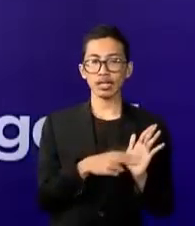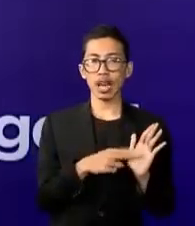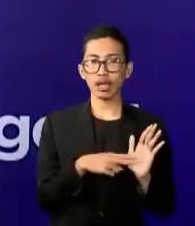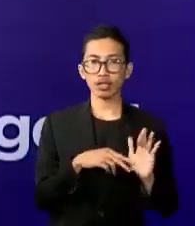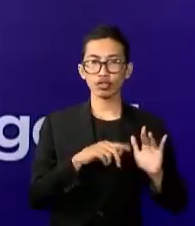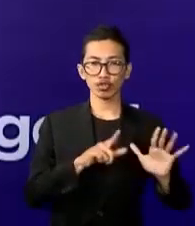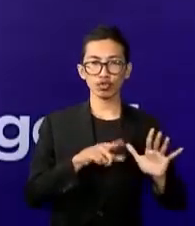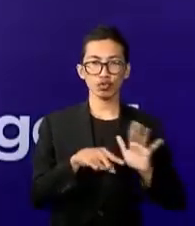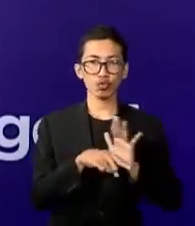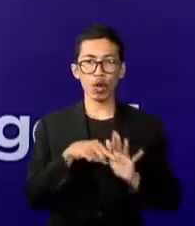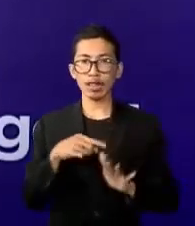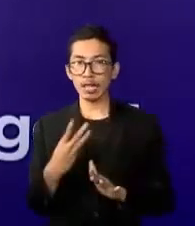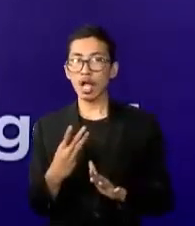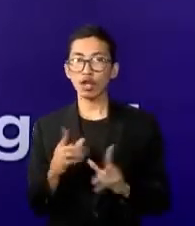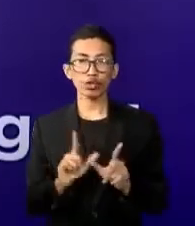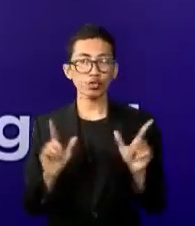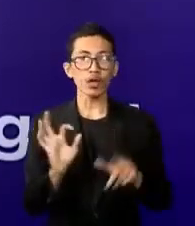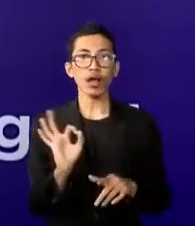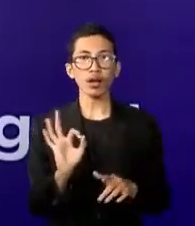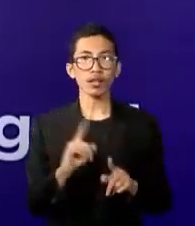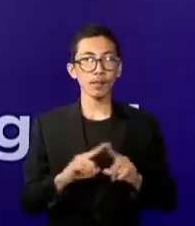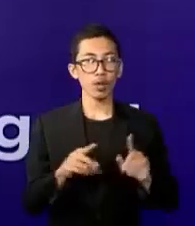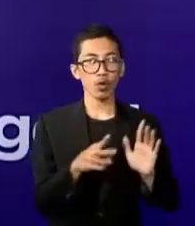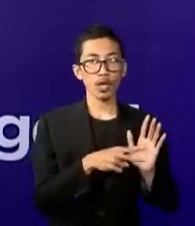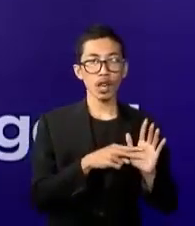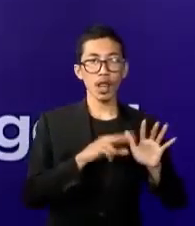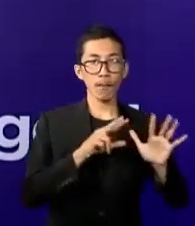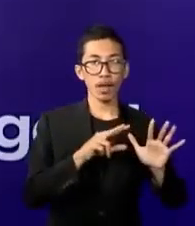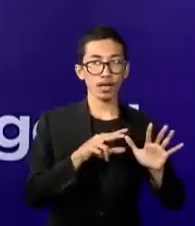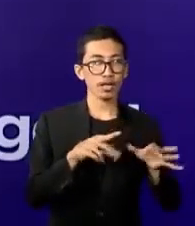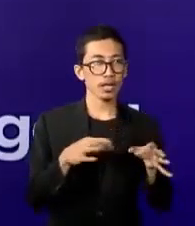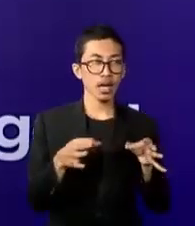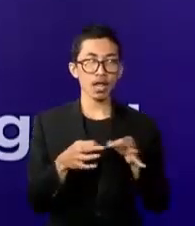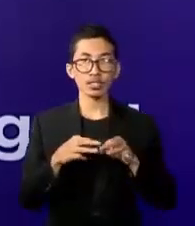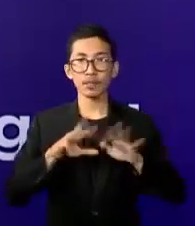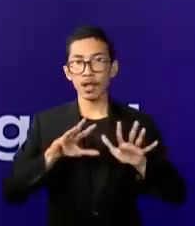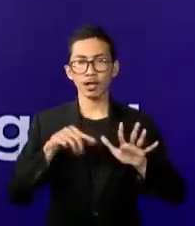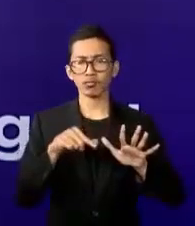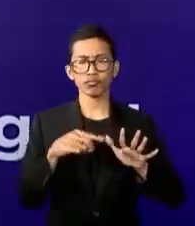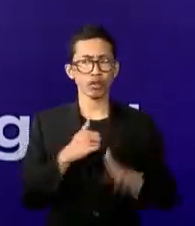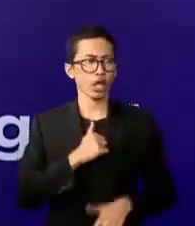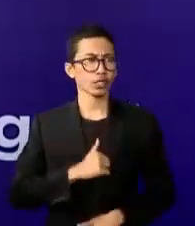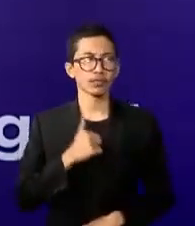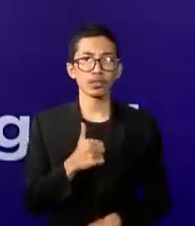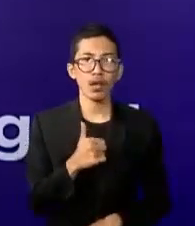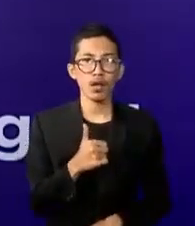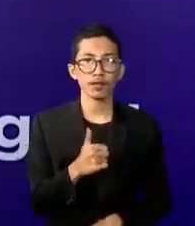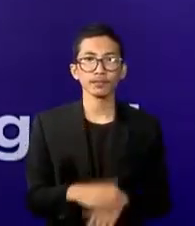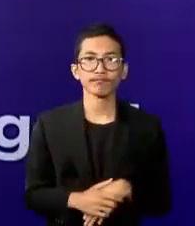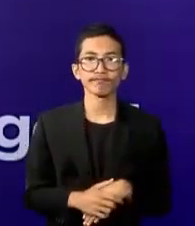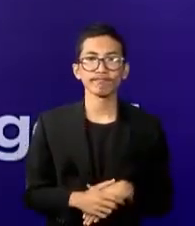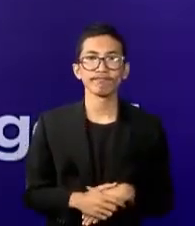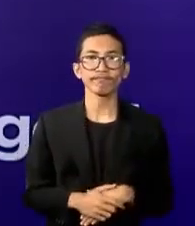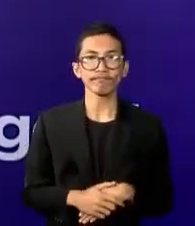t enggak lulus misalnya tapi kalau nilai dia sudah 8 se9 mendekati sempurna mungkin kalau dikurangi masih bisa bertahan dengan baik karena